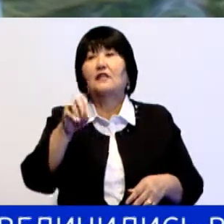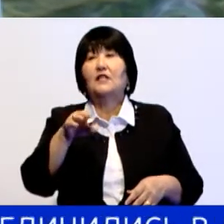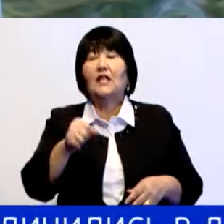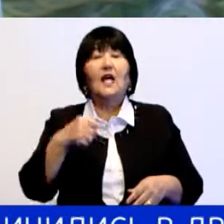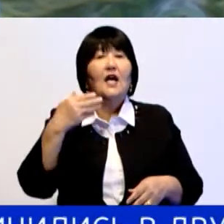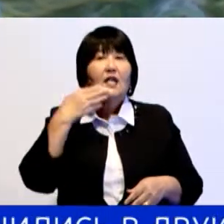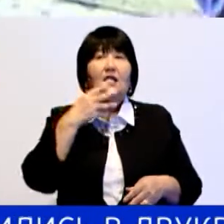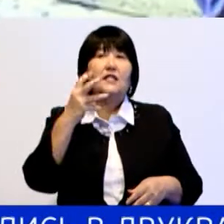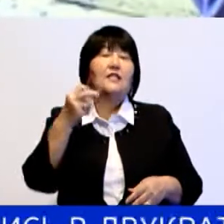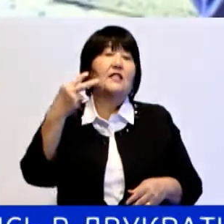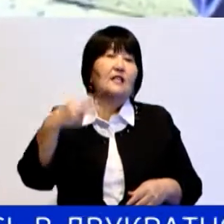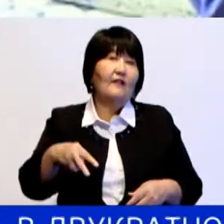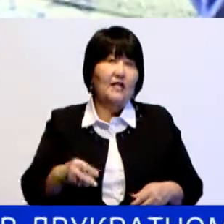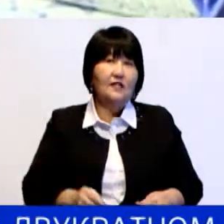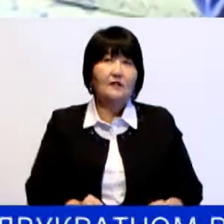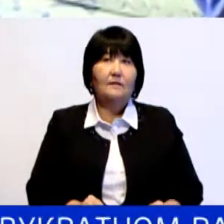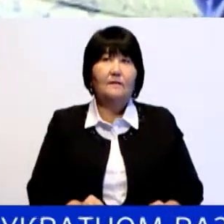тенге рис по 320